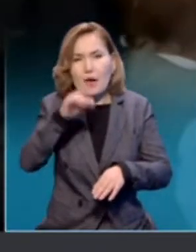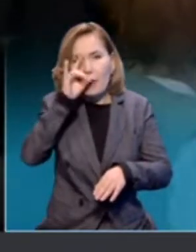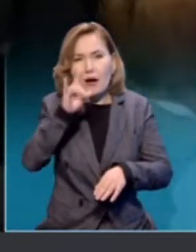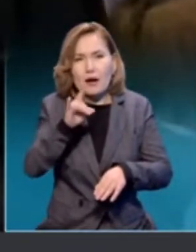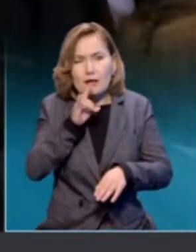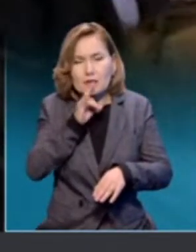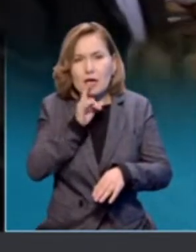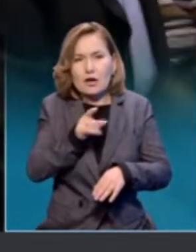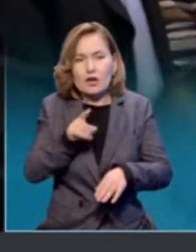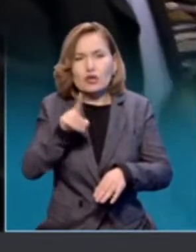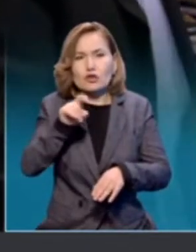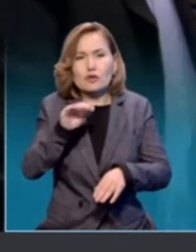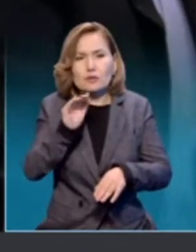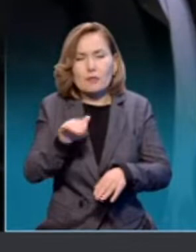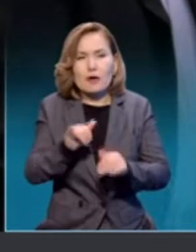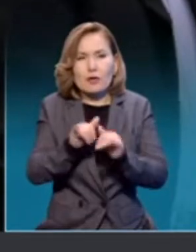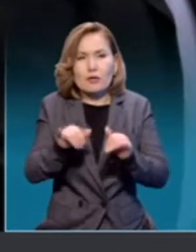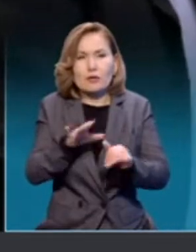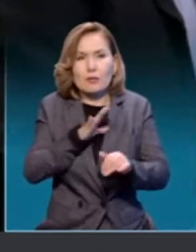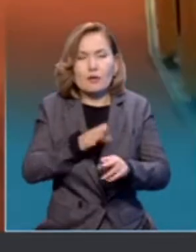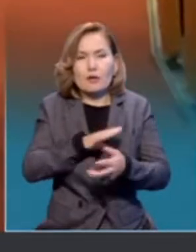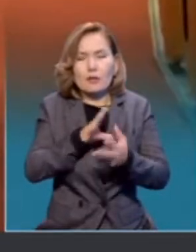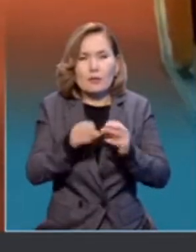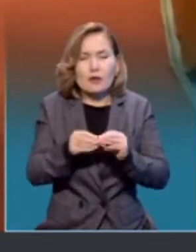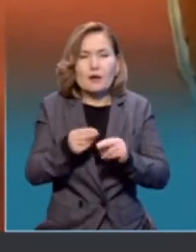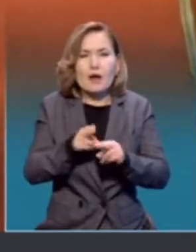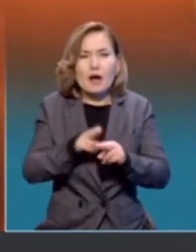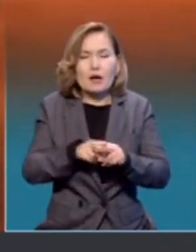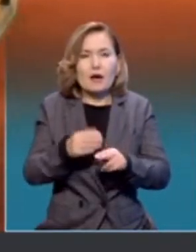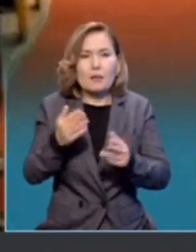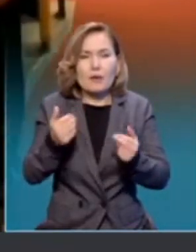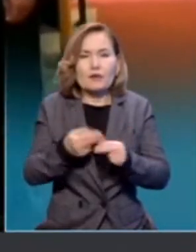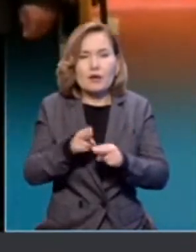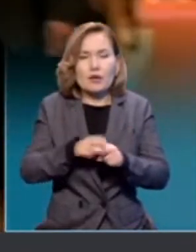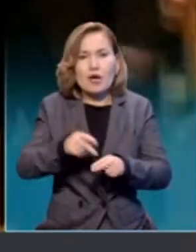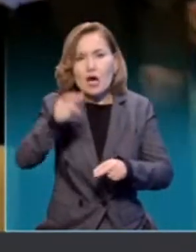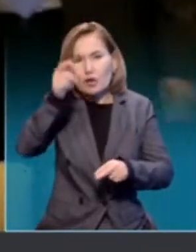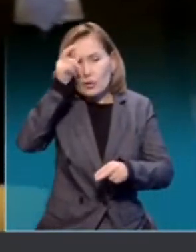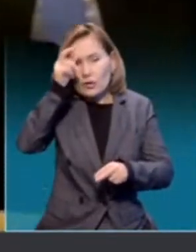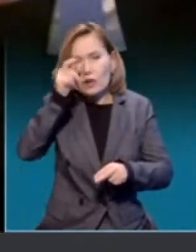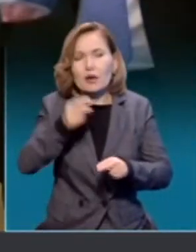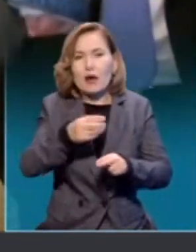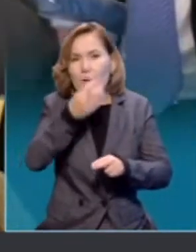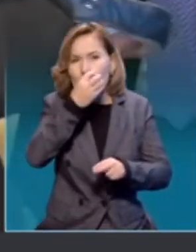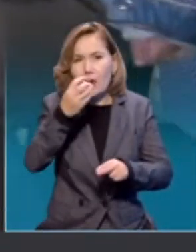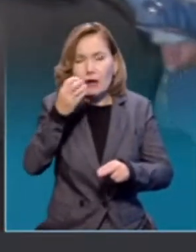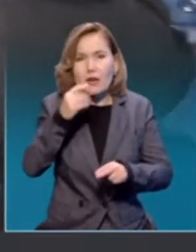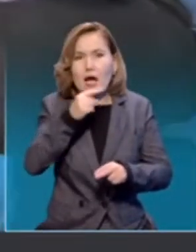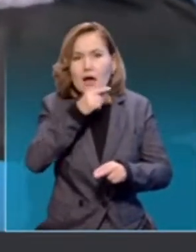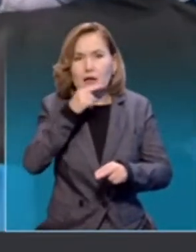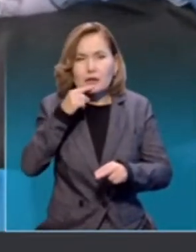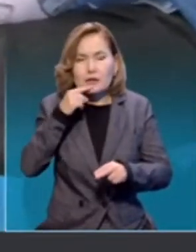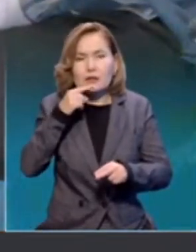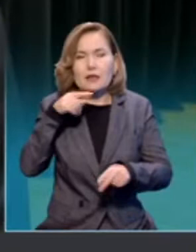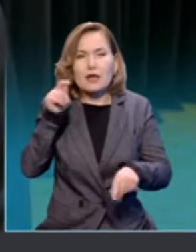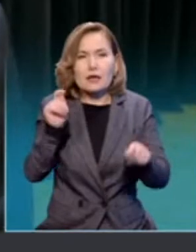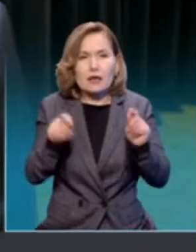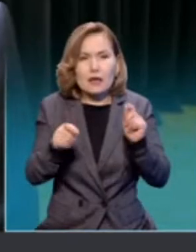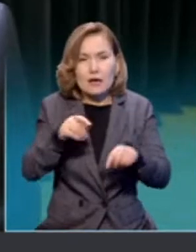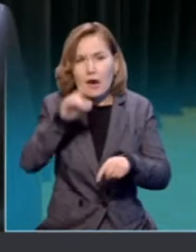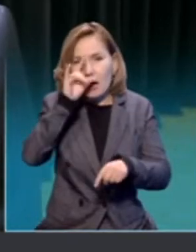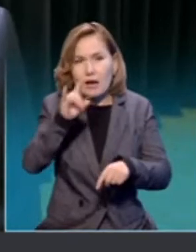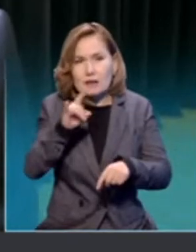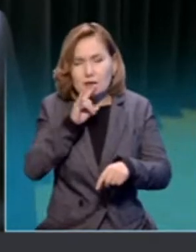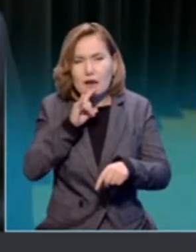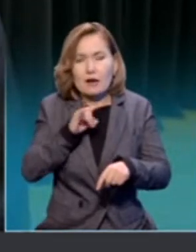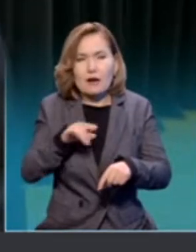жуықтады. Яғни үлкен диаспораға айналып келеді. Оның бір бөлігі әрине Түркия, Моңғолия, Қытай және Ресейден келген қандастар.